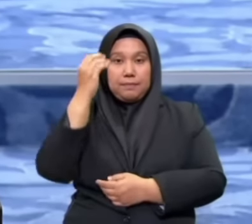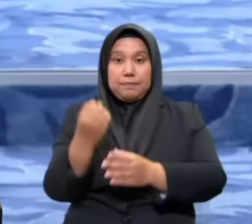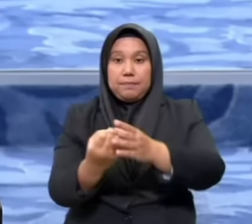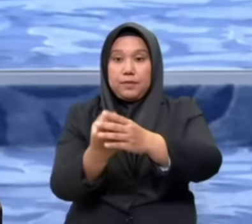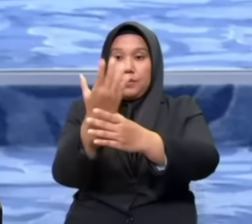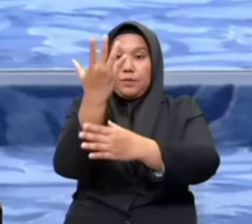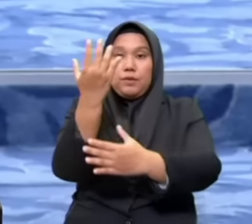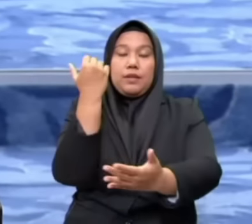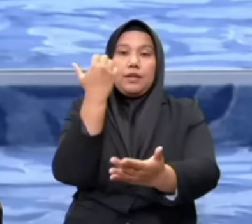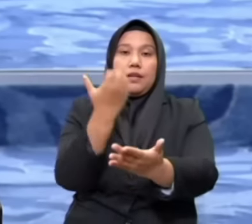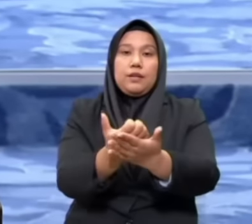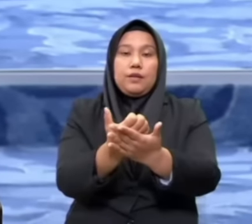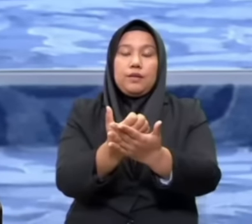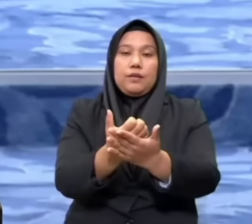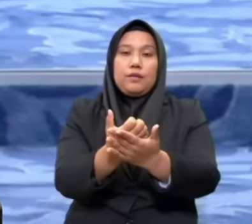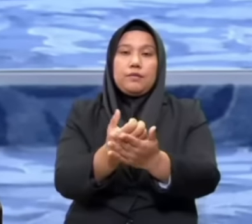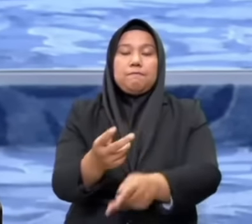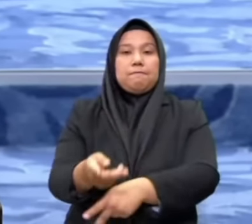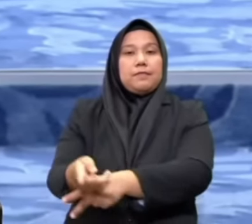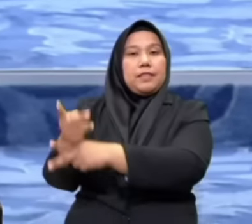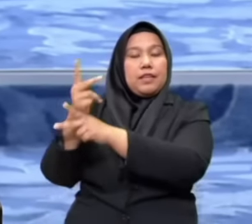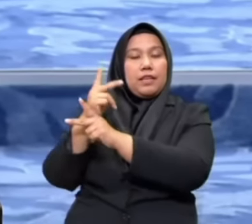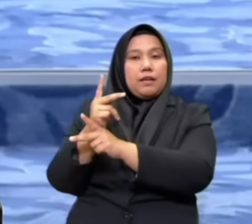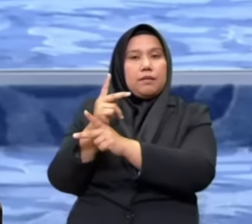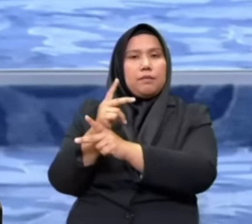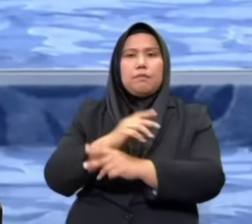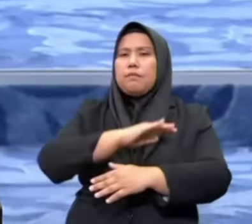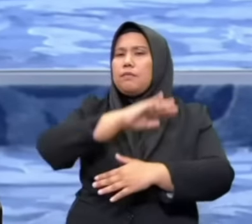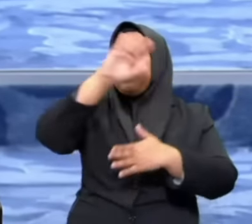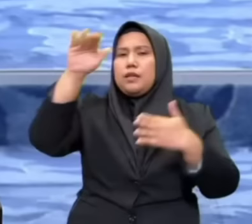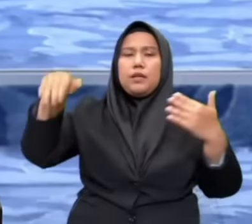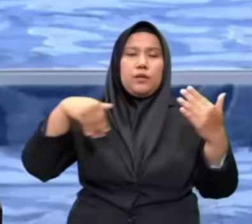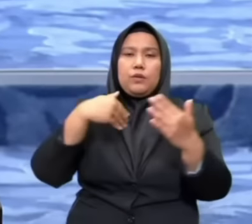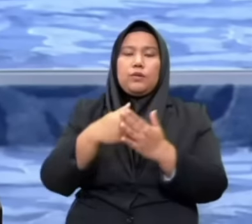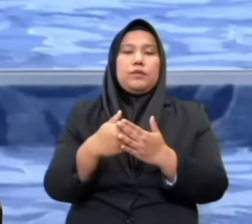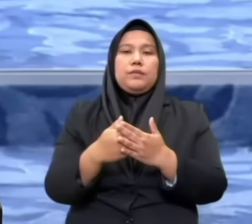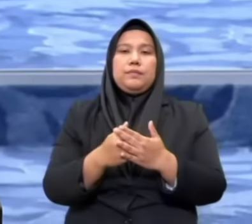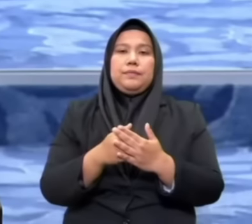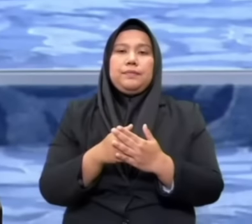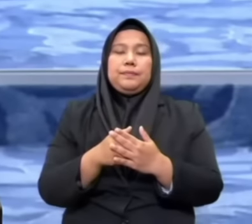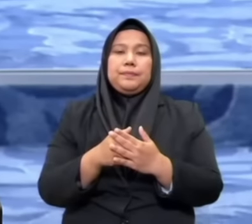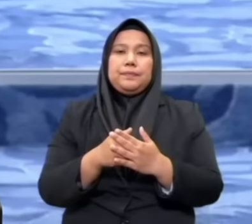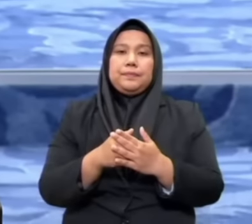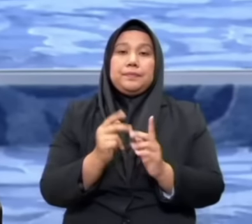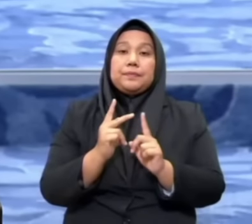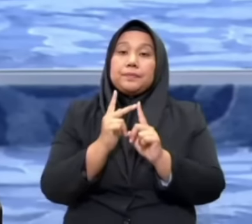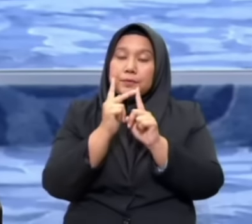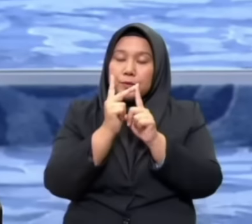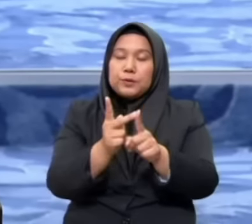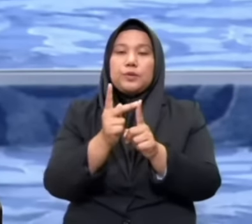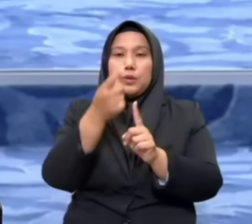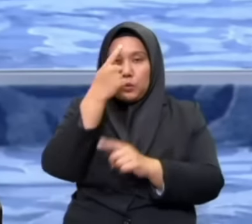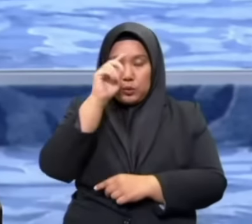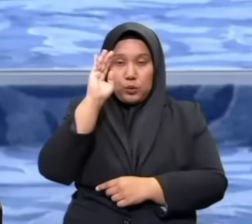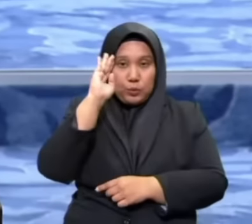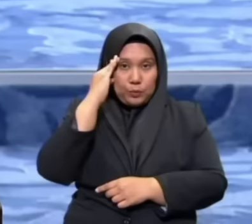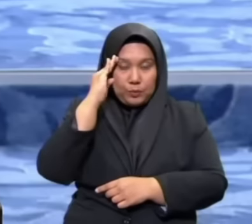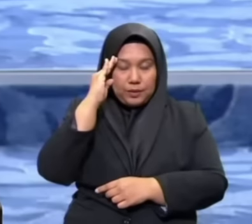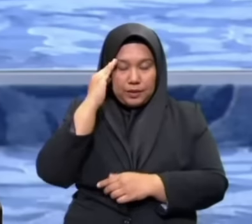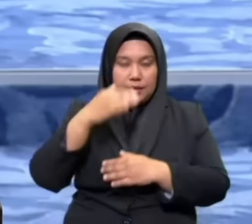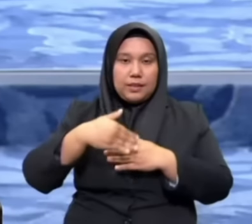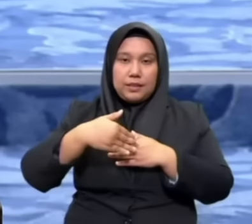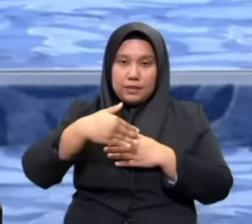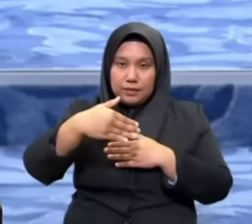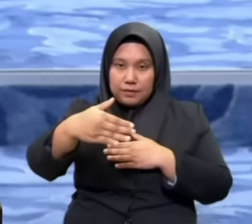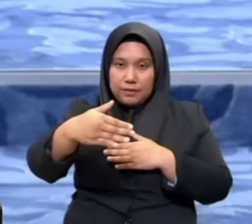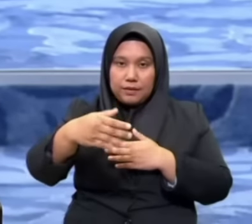dan pacu dan pinjaman itu menyeluruh kepada semua. Tapi bagi khusus untuk Bumi Putra, itu diteruskan kerana